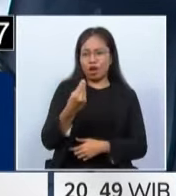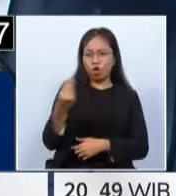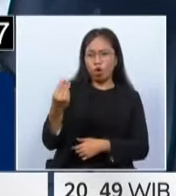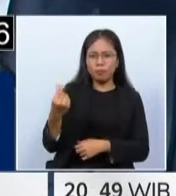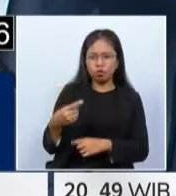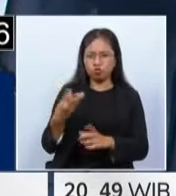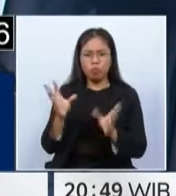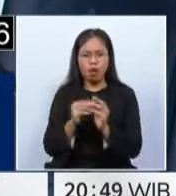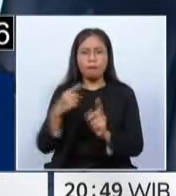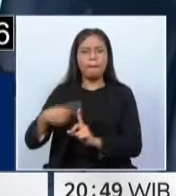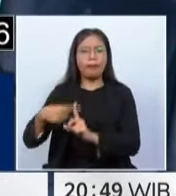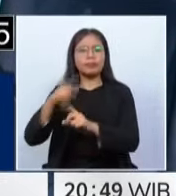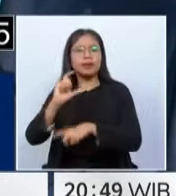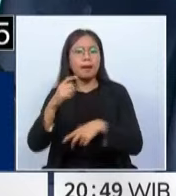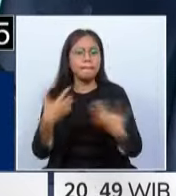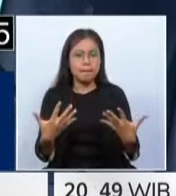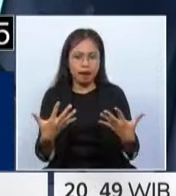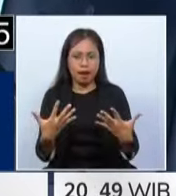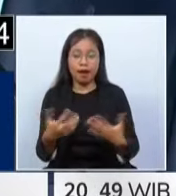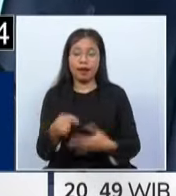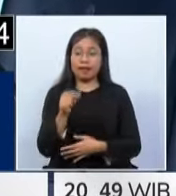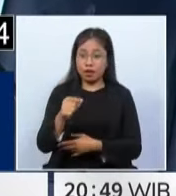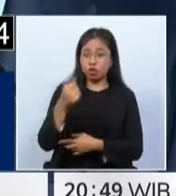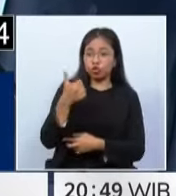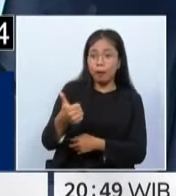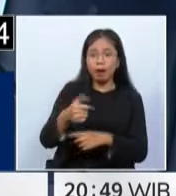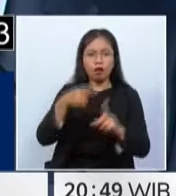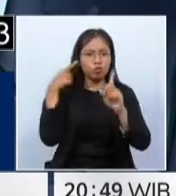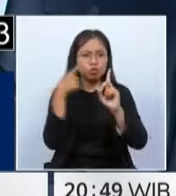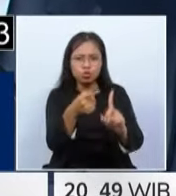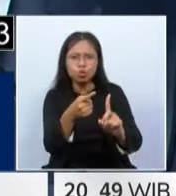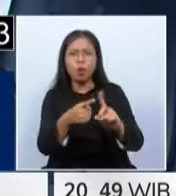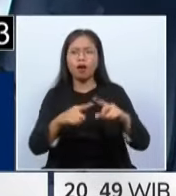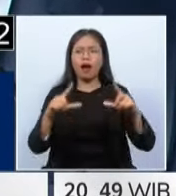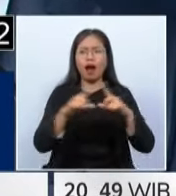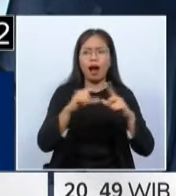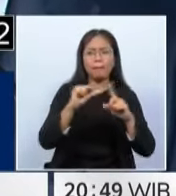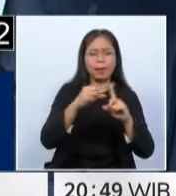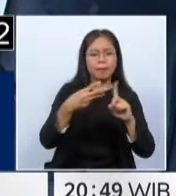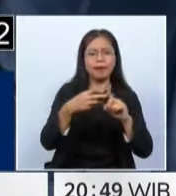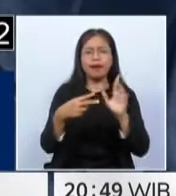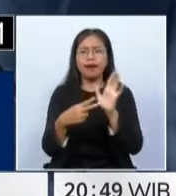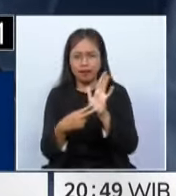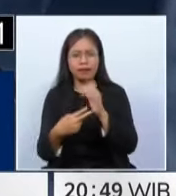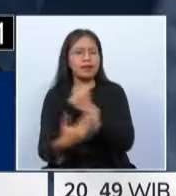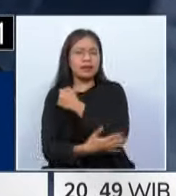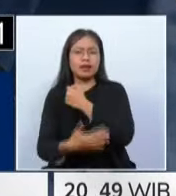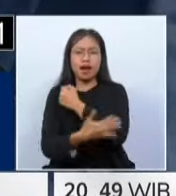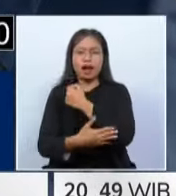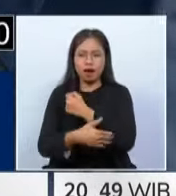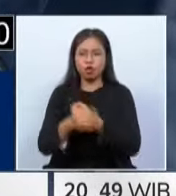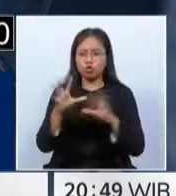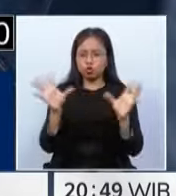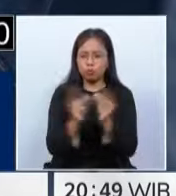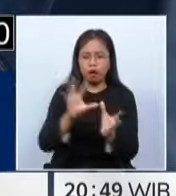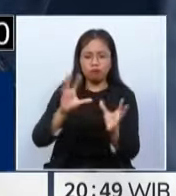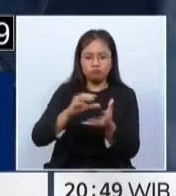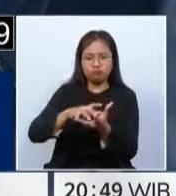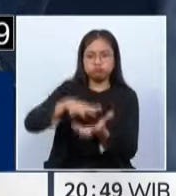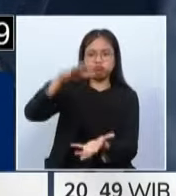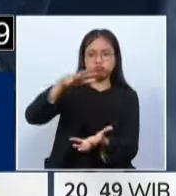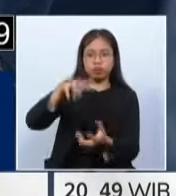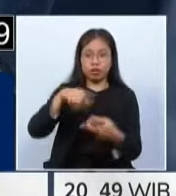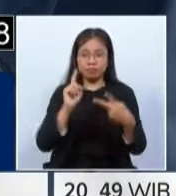itu juga salah satu cara untuk memperbesar APBN kita dengan adanya pendapatan ini yang ketiga adalah bagaimana pajak